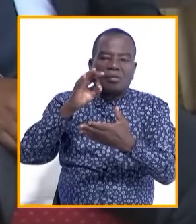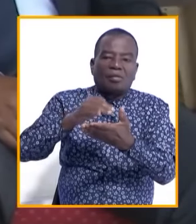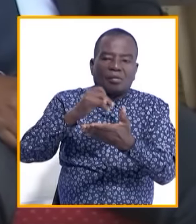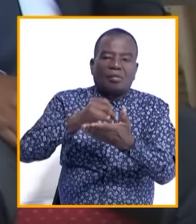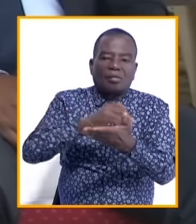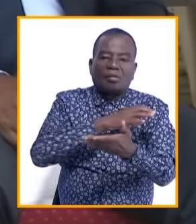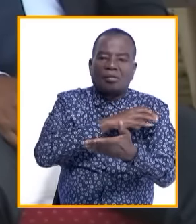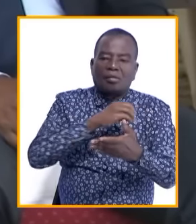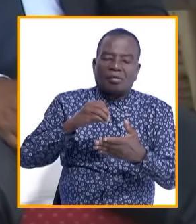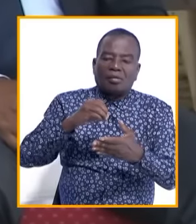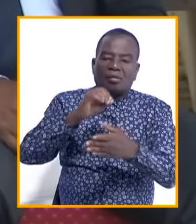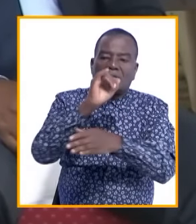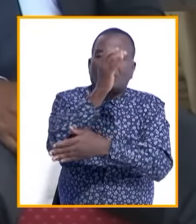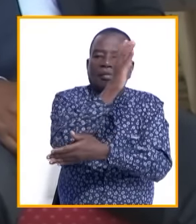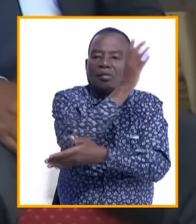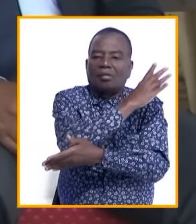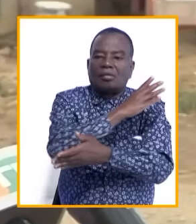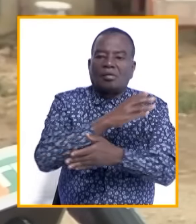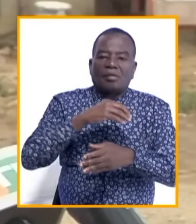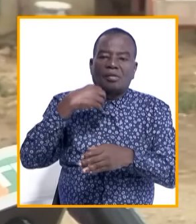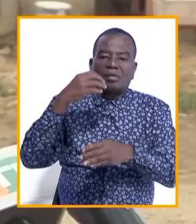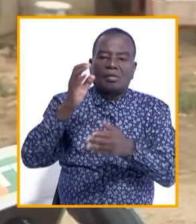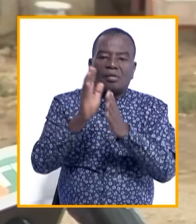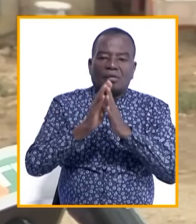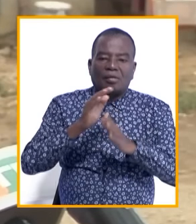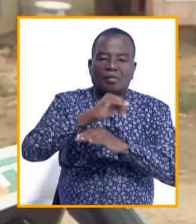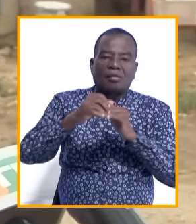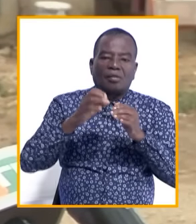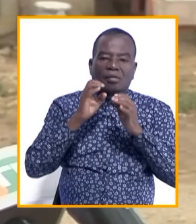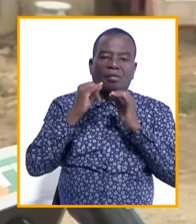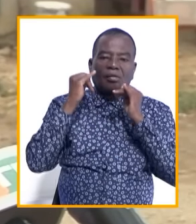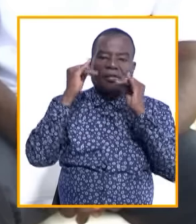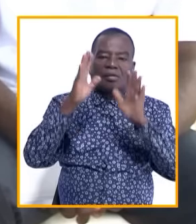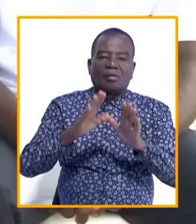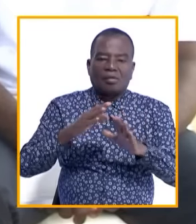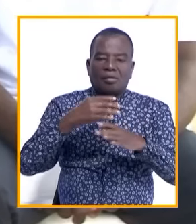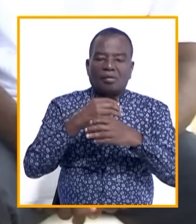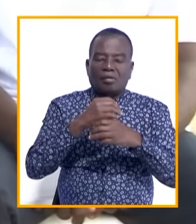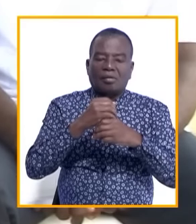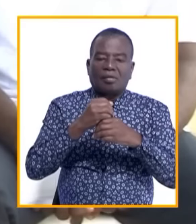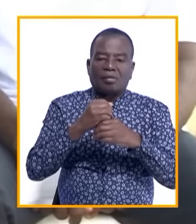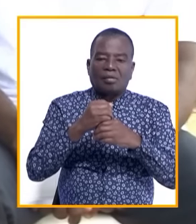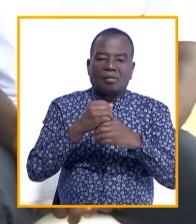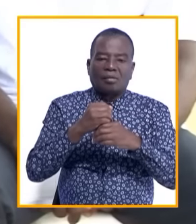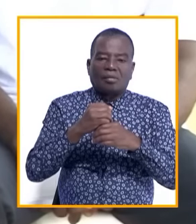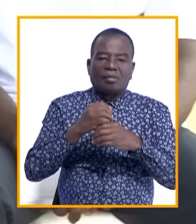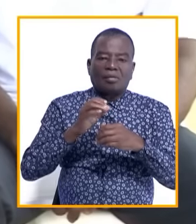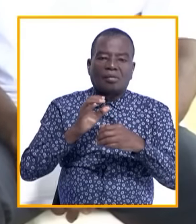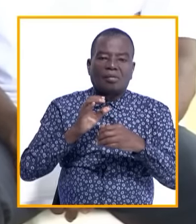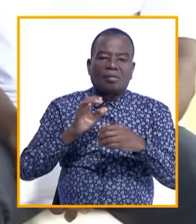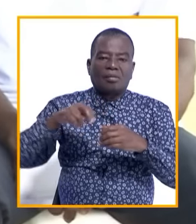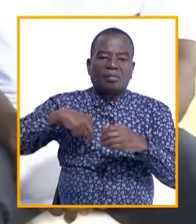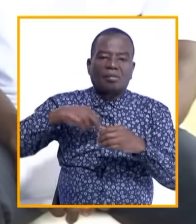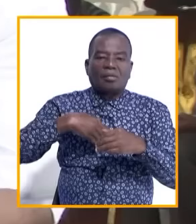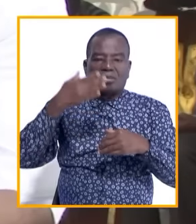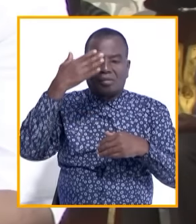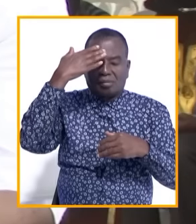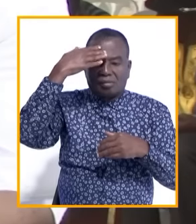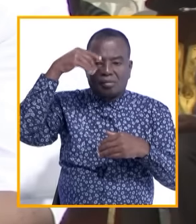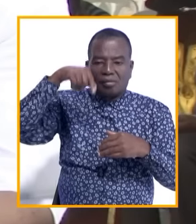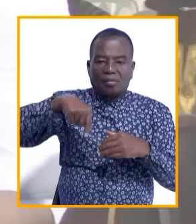d'arbres. Elle vise à encourager tous les Ivoiriens à s'engager à créer un cadre de vie sain, de paix, à l'approche des élections présidentielles